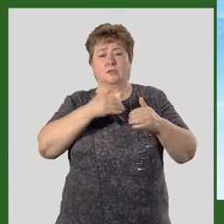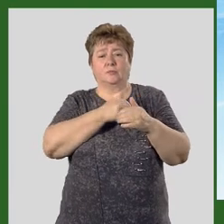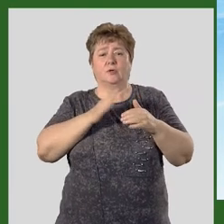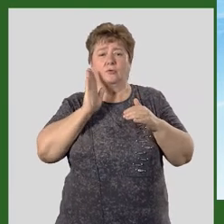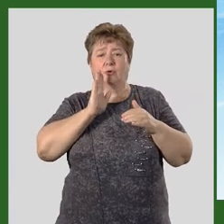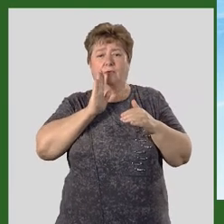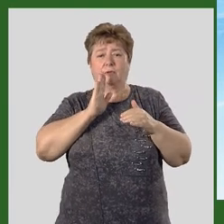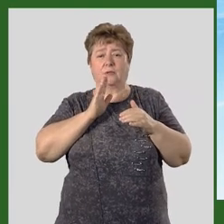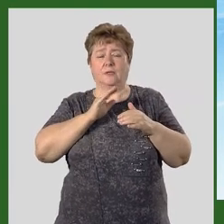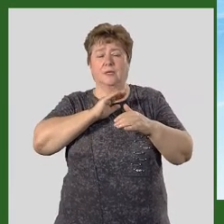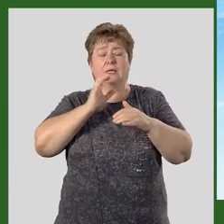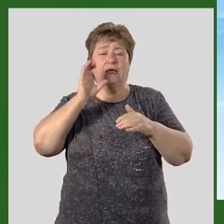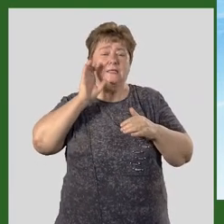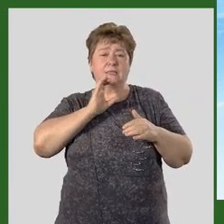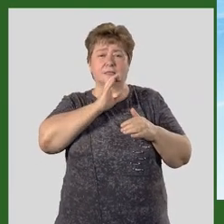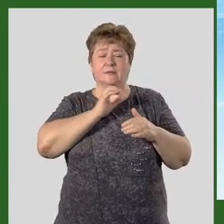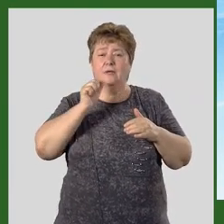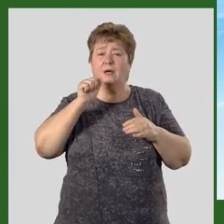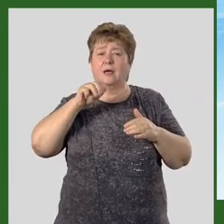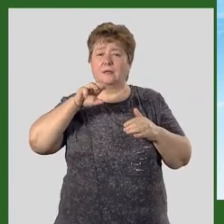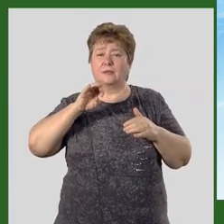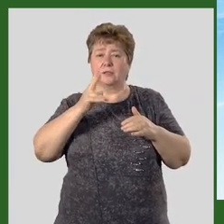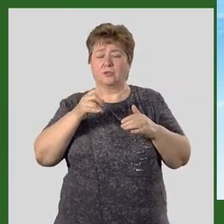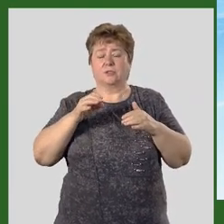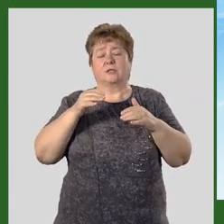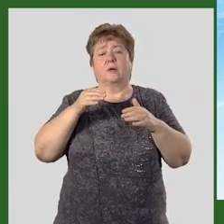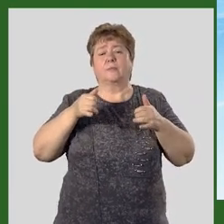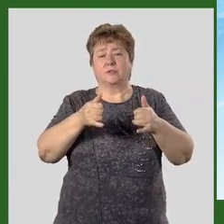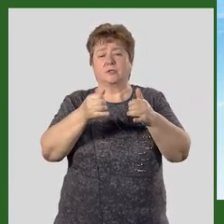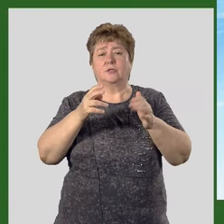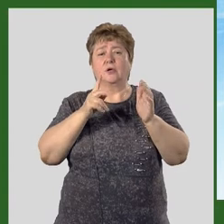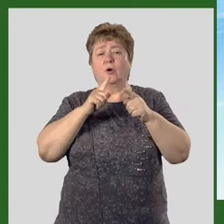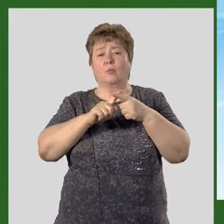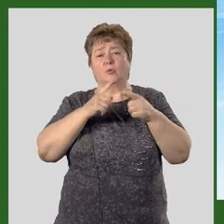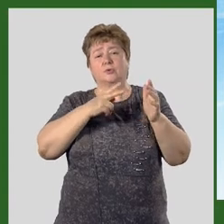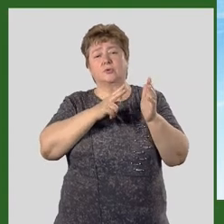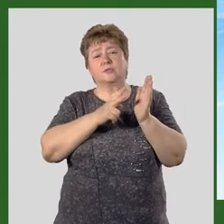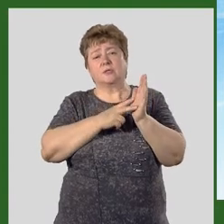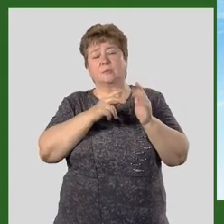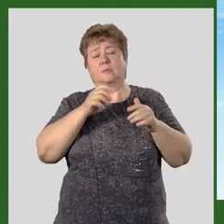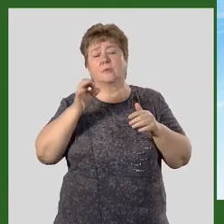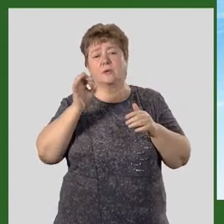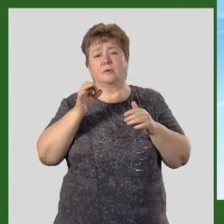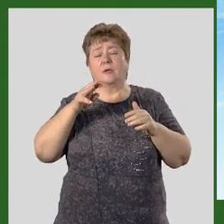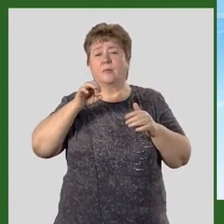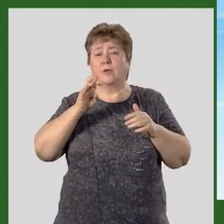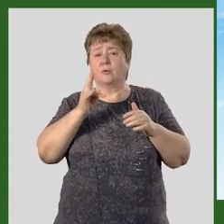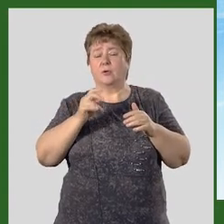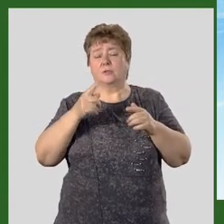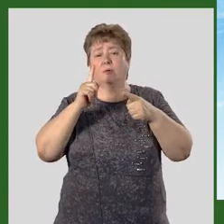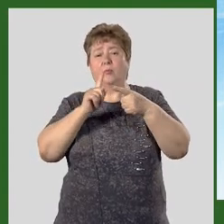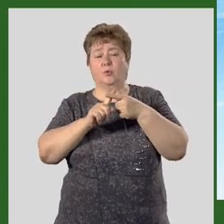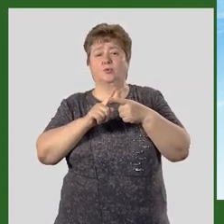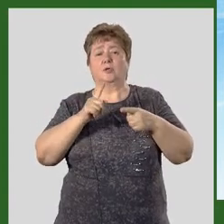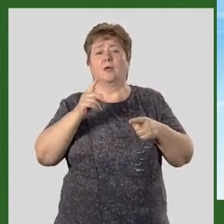Температура воды в североатлантическом течении плюс 7 градусов, а в перуанском плюс